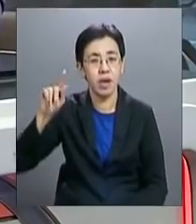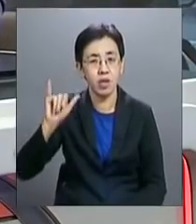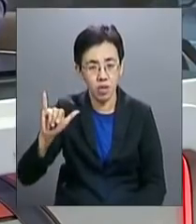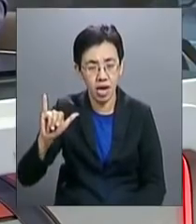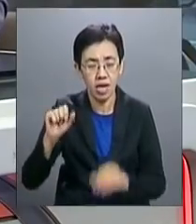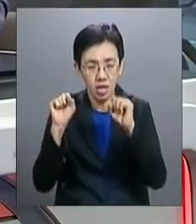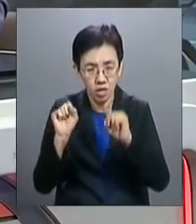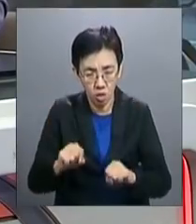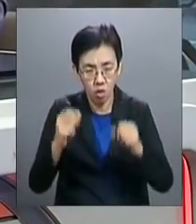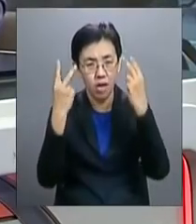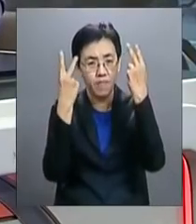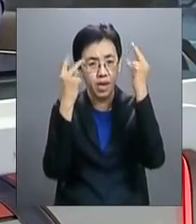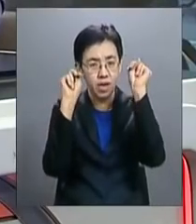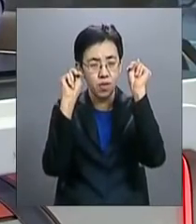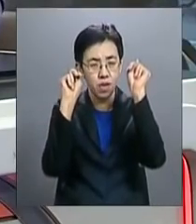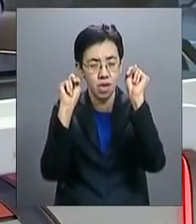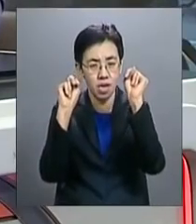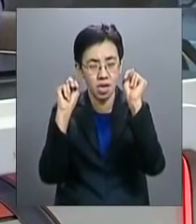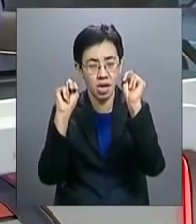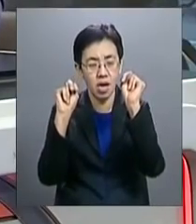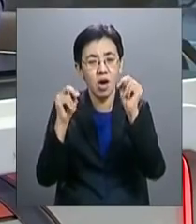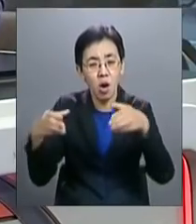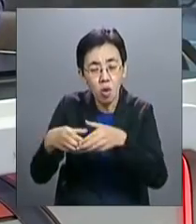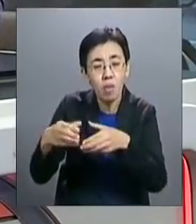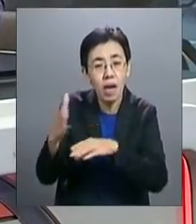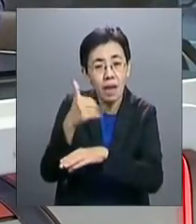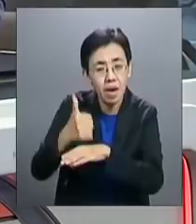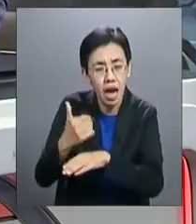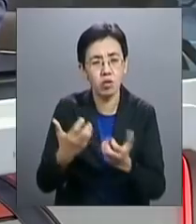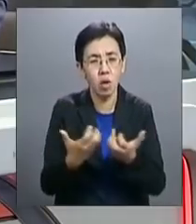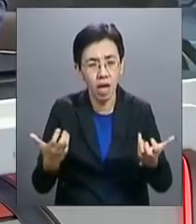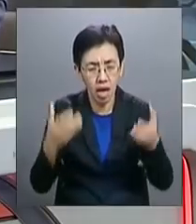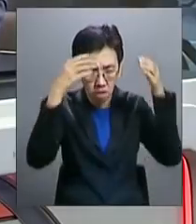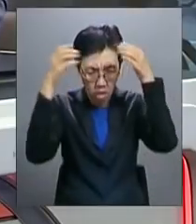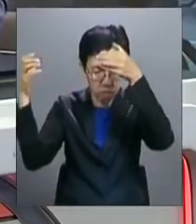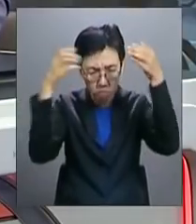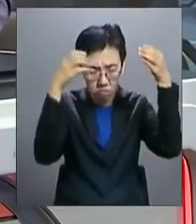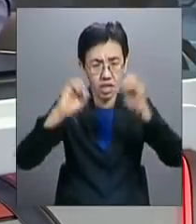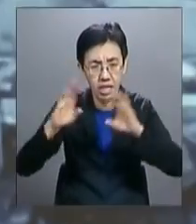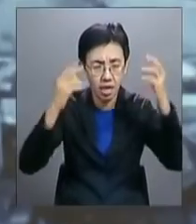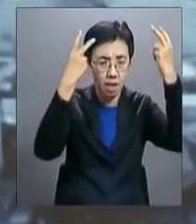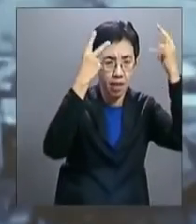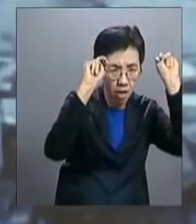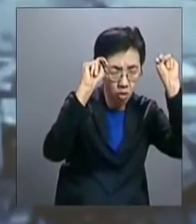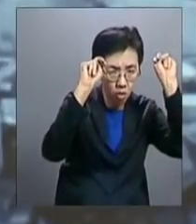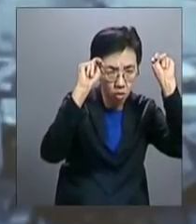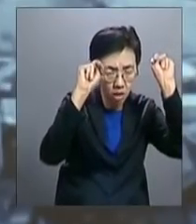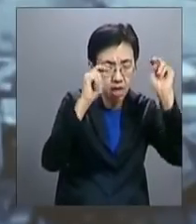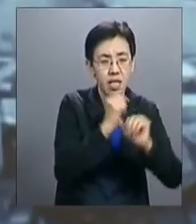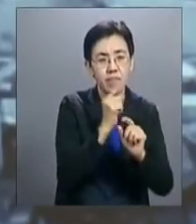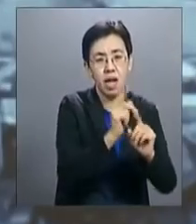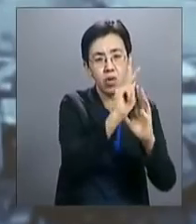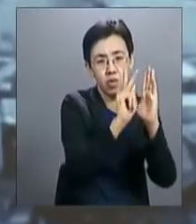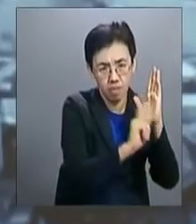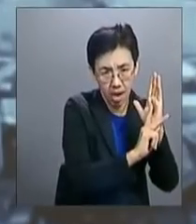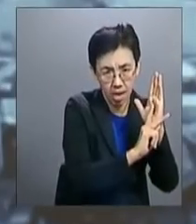อบรับเป็นนายกรัฐมนตรีในบัญชีของพรรคการเมืองแล้วก็ต้องแยกแยะ2บทบาทให้ชัดเจนค่ะระหว่างการทำหน้าที่ตามกฎหมายและ